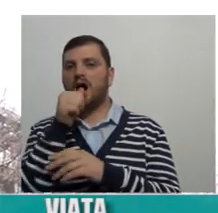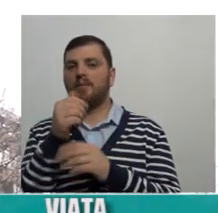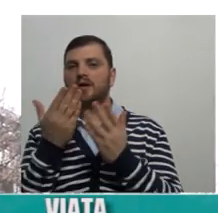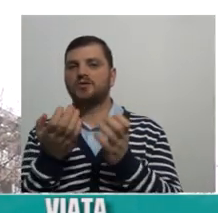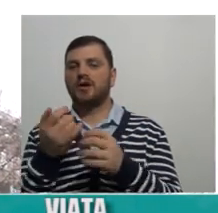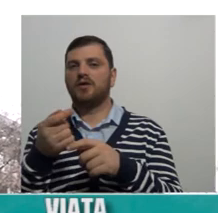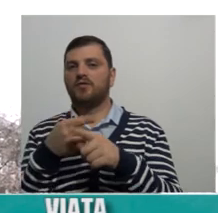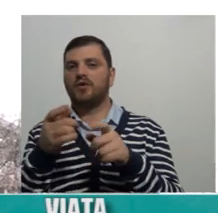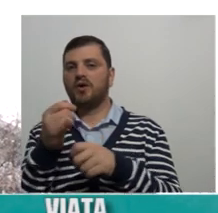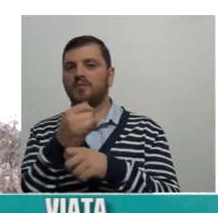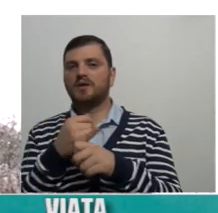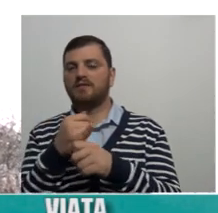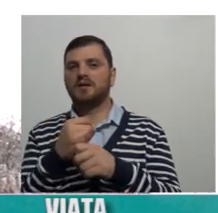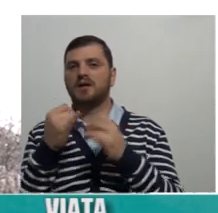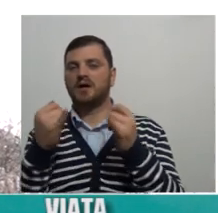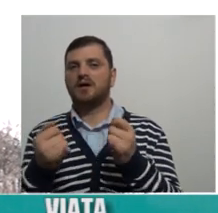Ceea ce